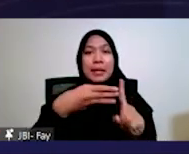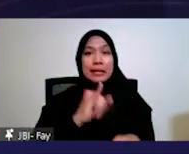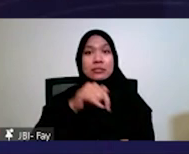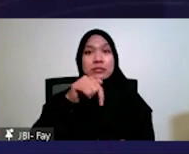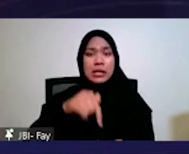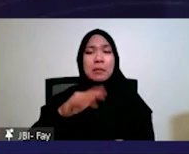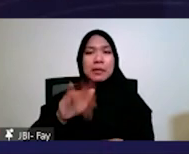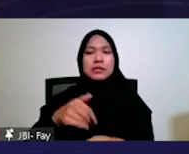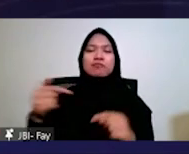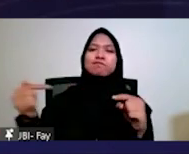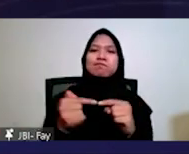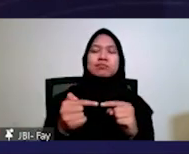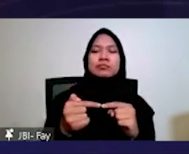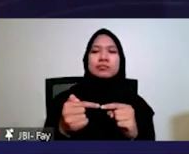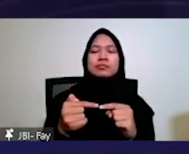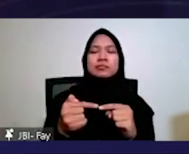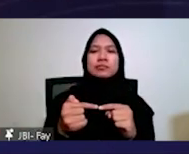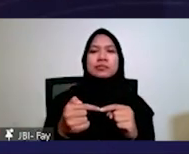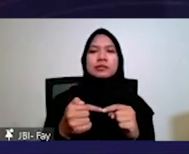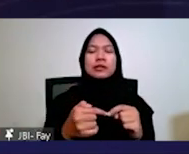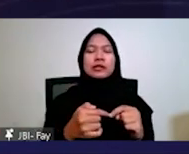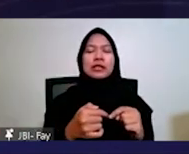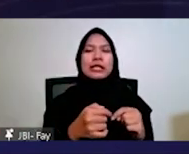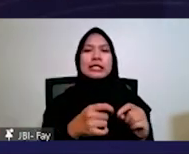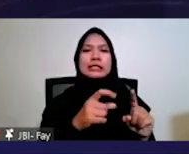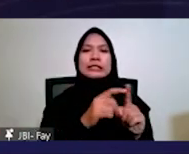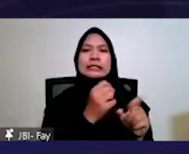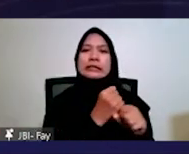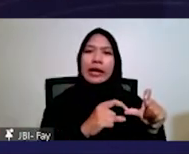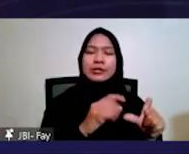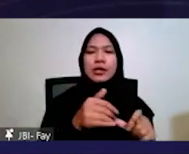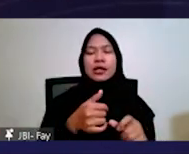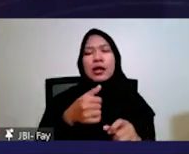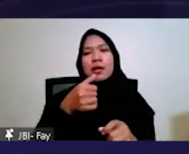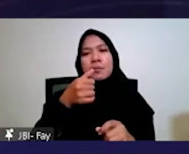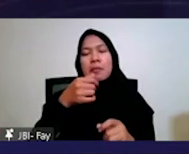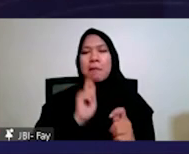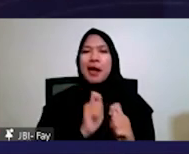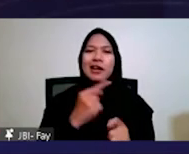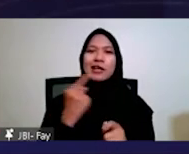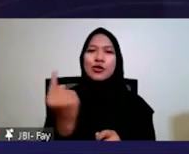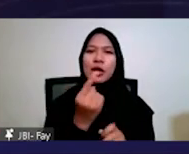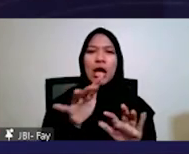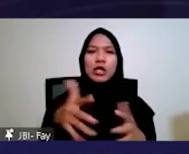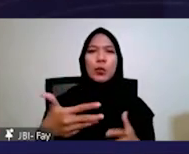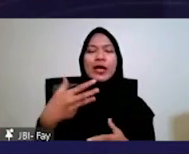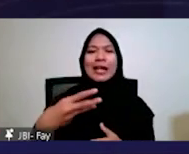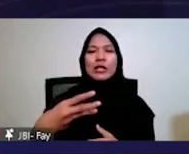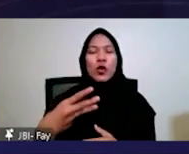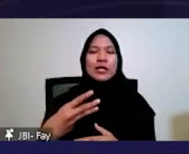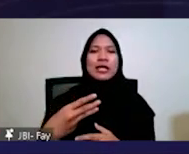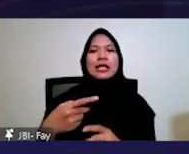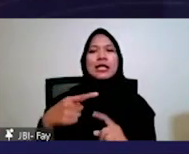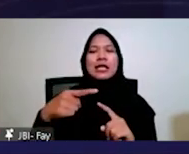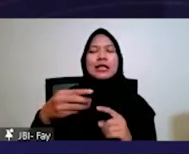interoperability dengan rtgs dengan gerbang pembayaran nasional maupun elektronik trading Backbone di